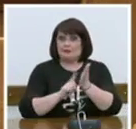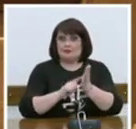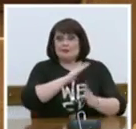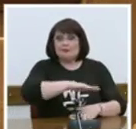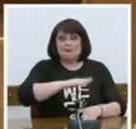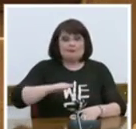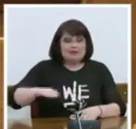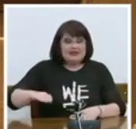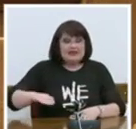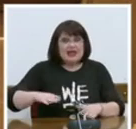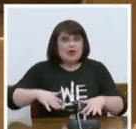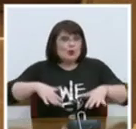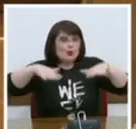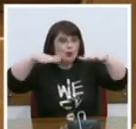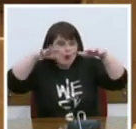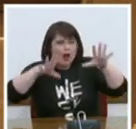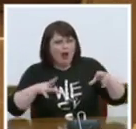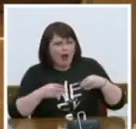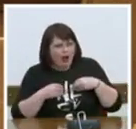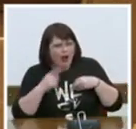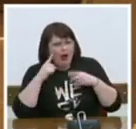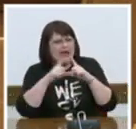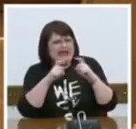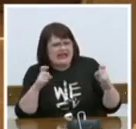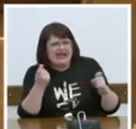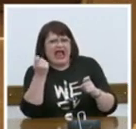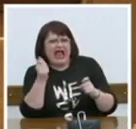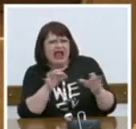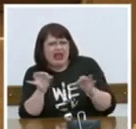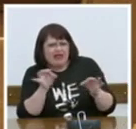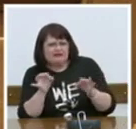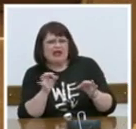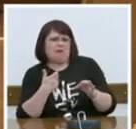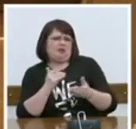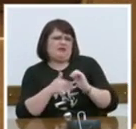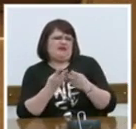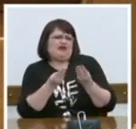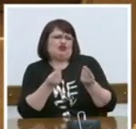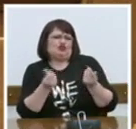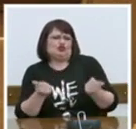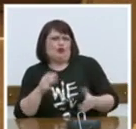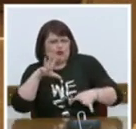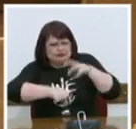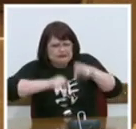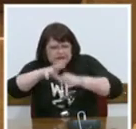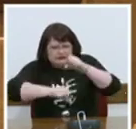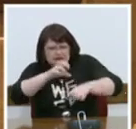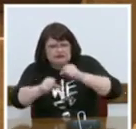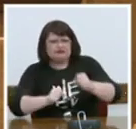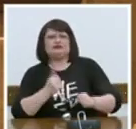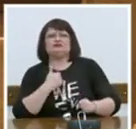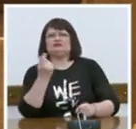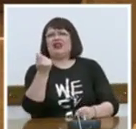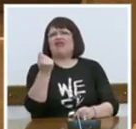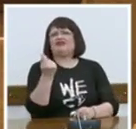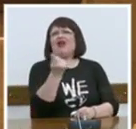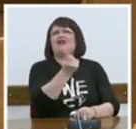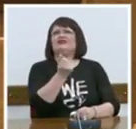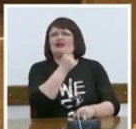την ηλιστική πεποίθηση πως πρέπει να πατήσουν επιπτωμάτων για να διεκδικήσουν ό,τι προλαβαίνουν σε τούτη τη